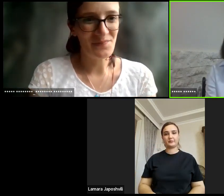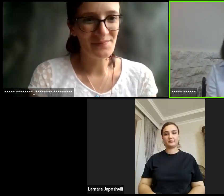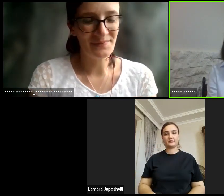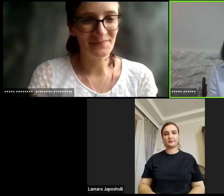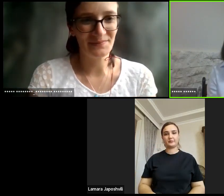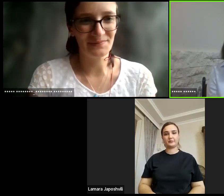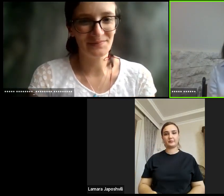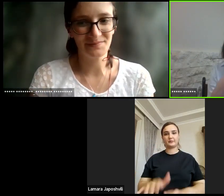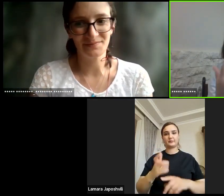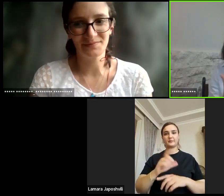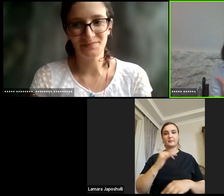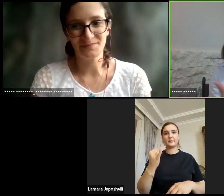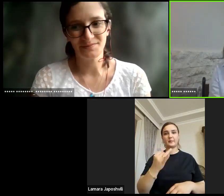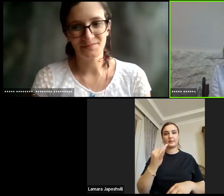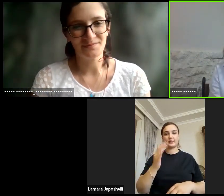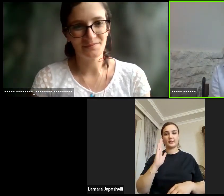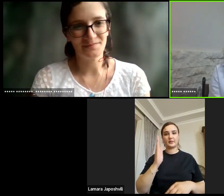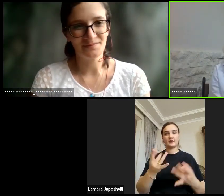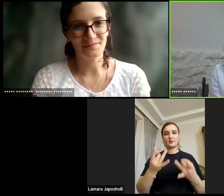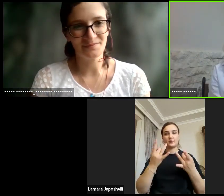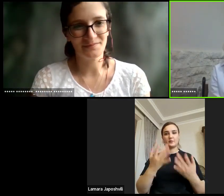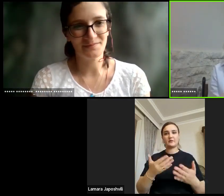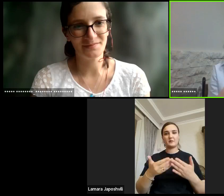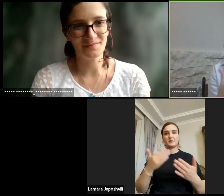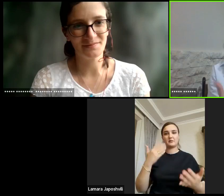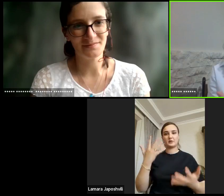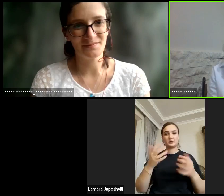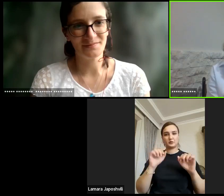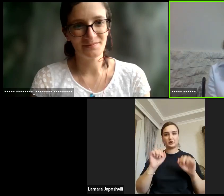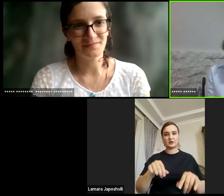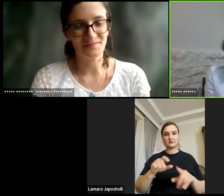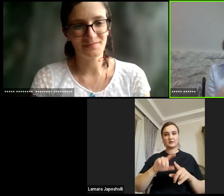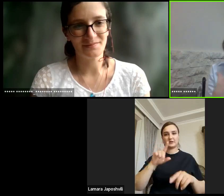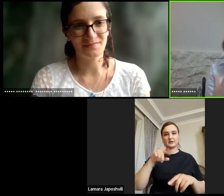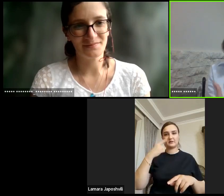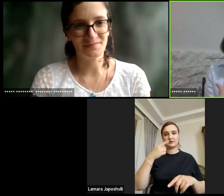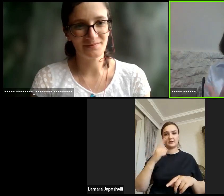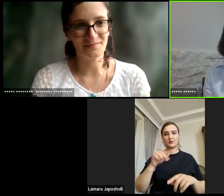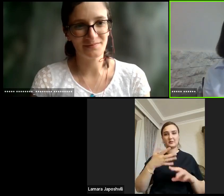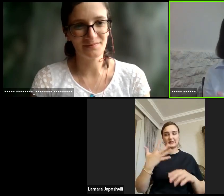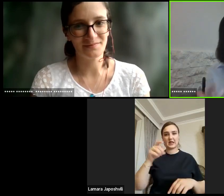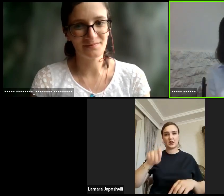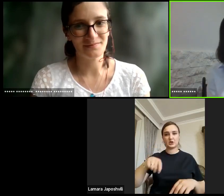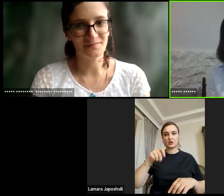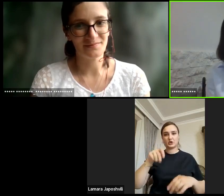ძალიან საინტერესო იქნება. უბრალოდ მანამდე თუ შეგვიძლია ვთქვათ, რომ ანუ ეს ხელჯოხები, რომელსაც